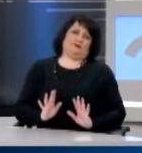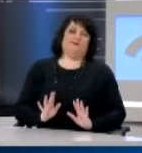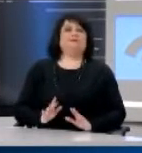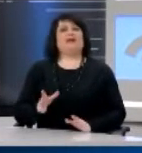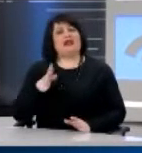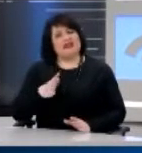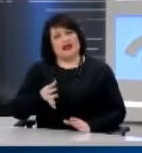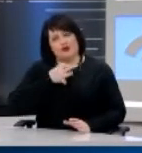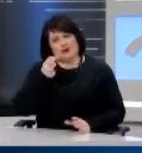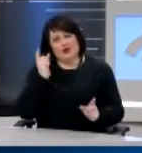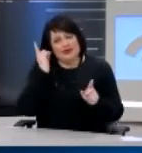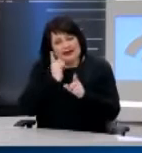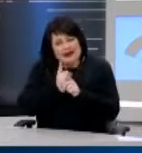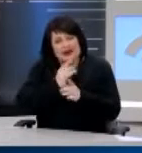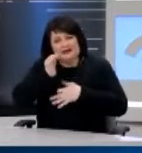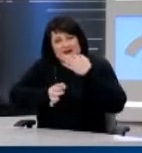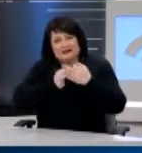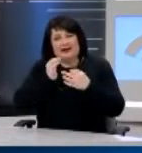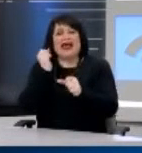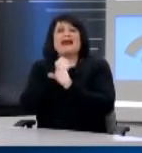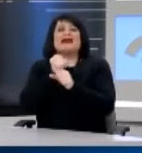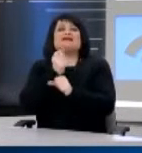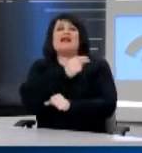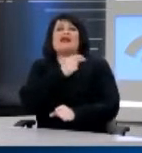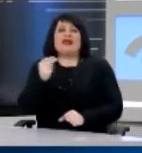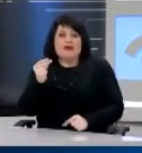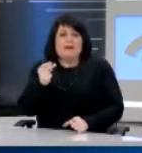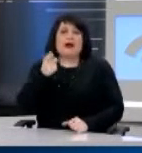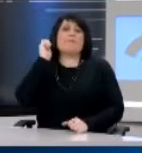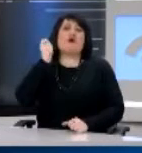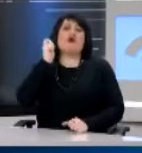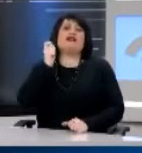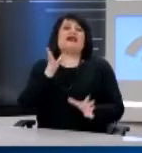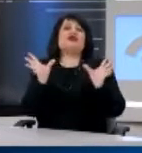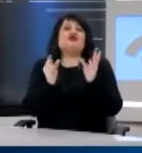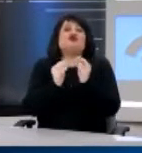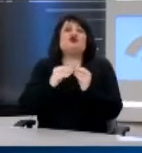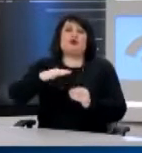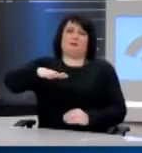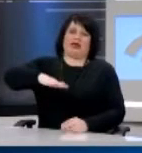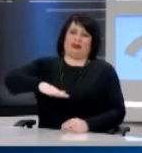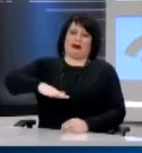Και θέλω να κάνω ιδιαίτερη αναφορά, λοιπόν, στην εργασία, αλλά και στις πολιτικές για το παιδί.